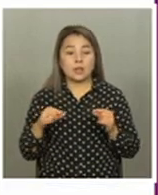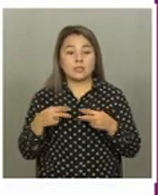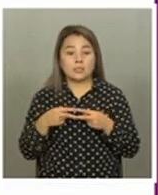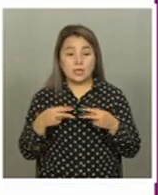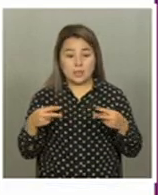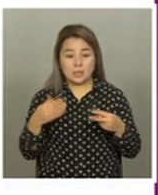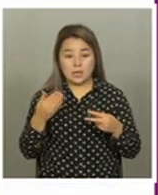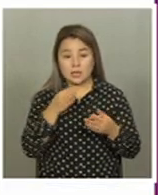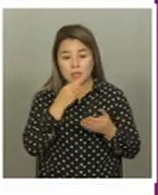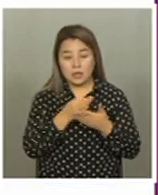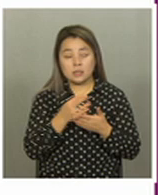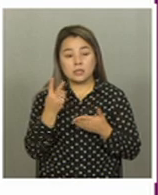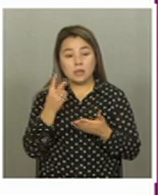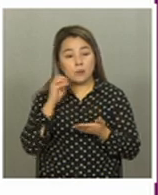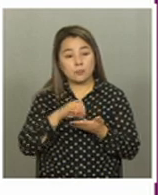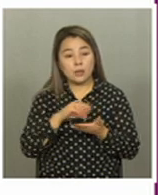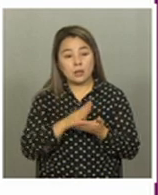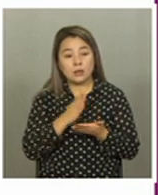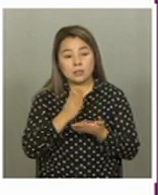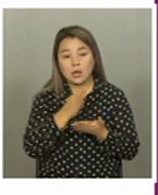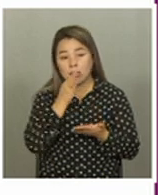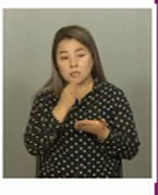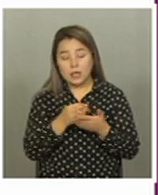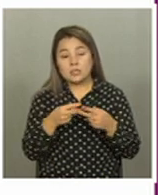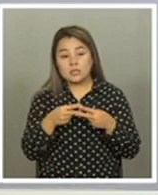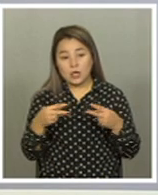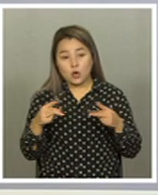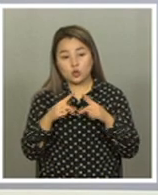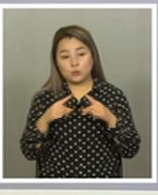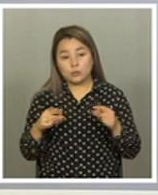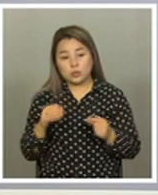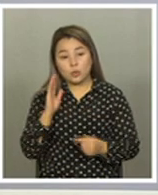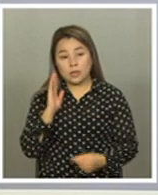теңдігінің екінші белгісі бойынша тең үш бұрыштар болады.